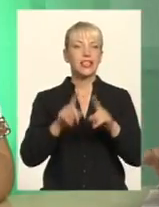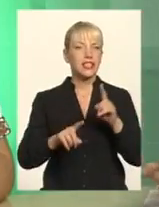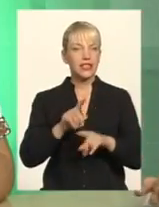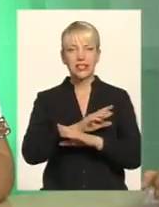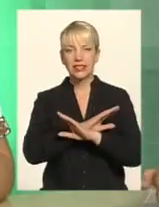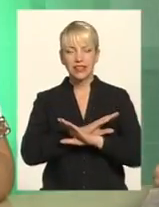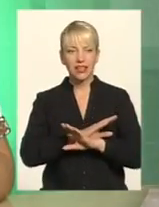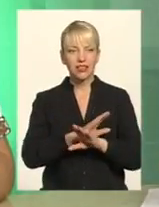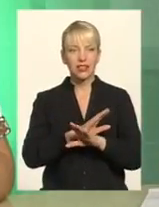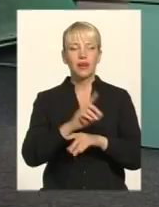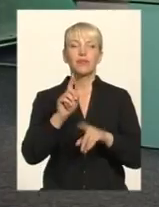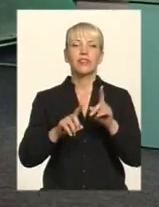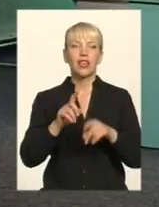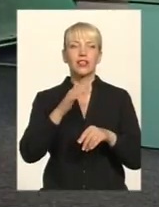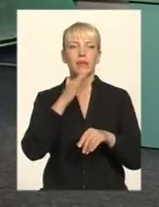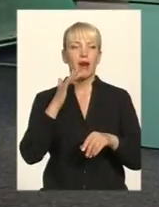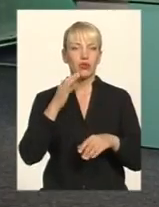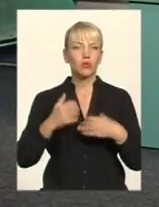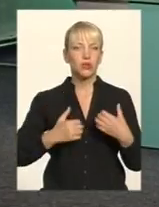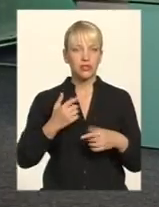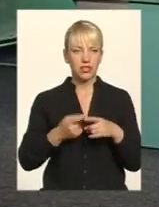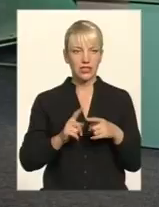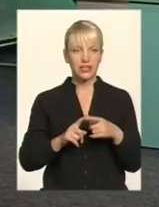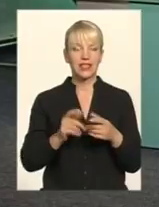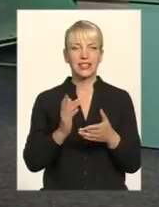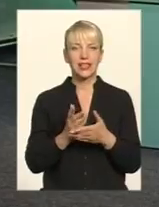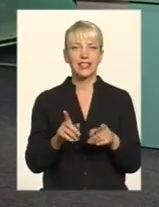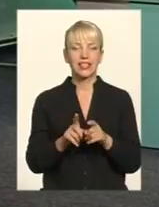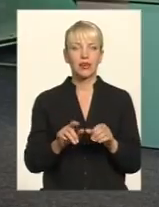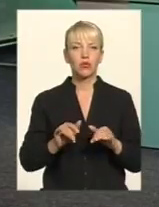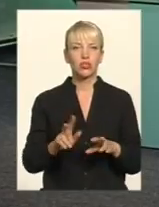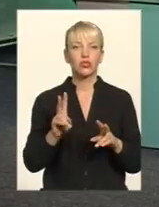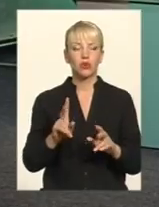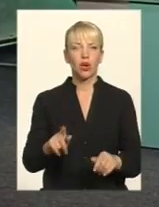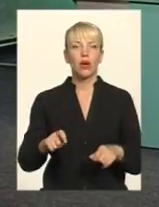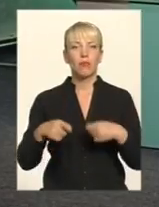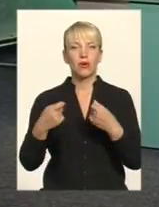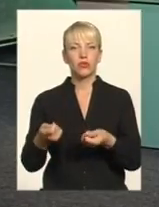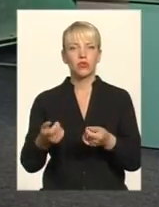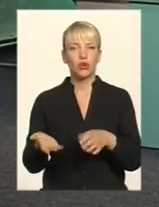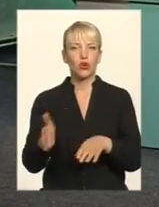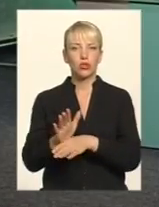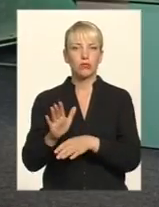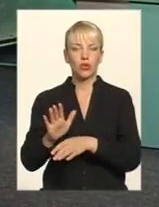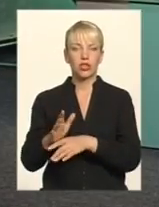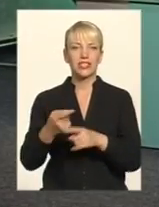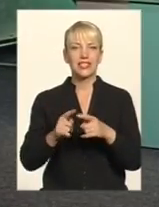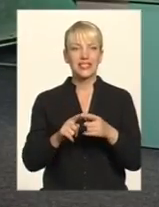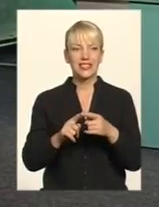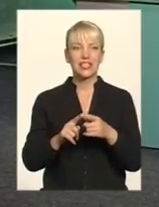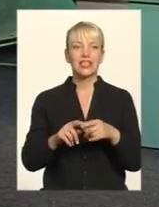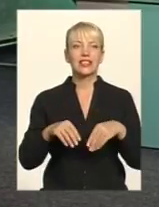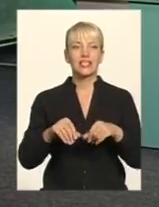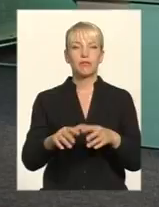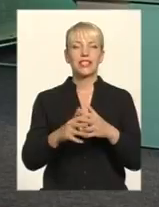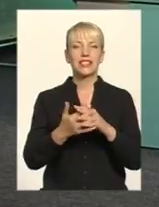невеликі фермери, агровиробники йдуть процеси, які, власне, передають розпорядження тією землею саме тим сільським